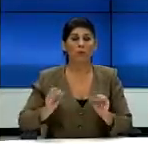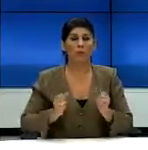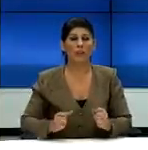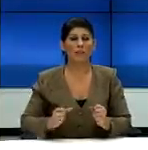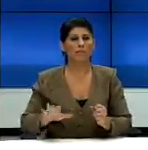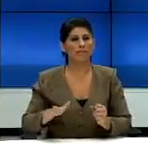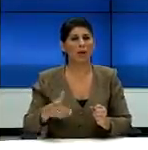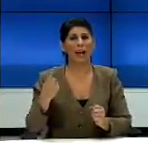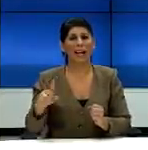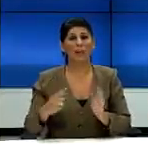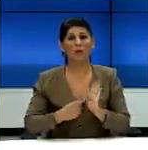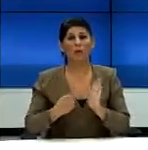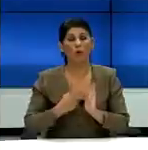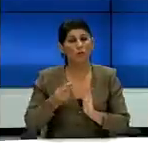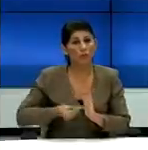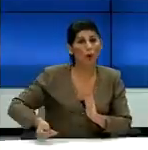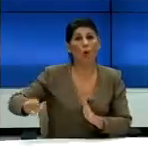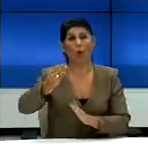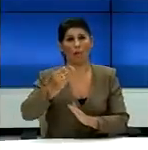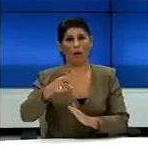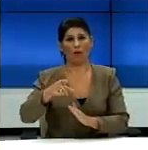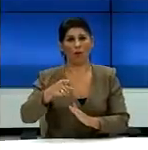με σχεδόν 100 φορές περισσότερα κρούσματα